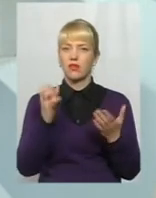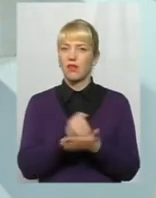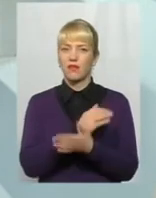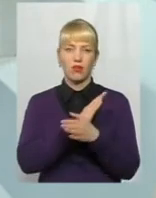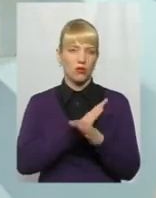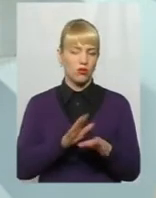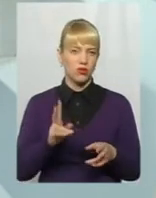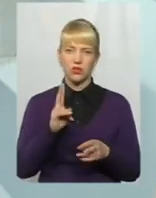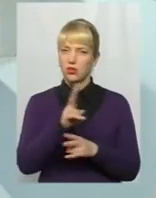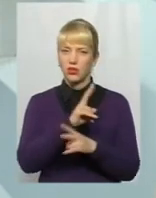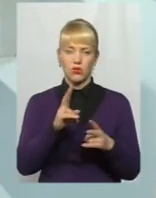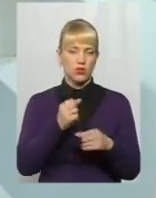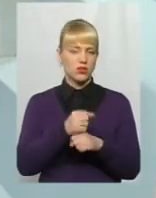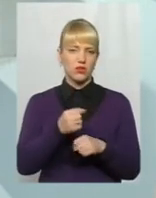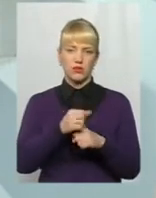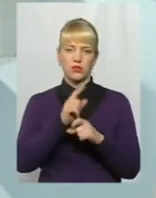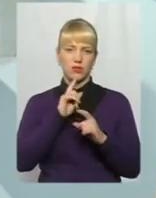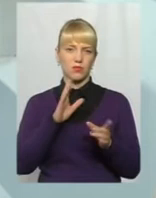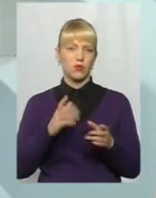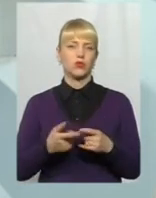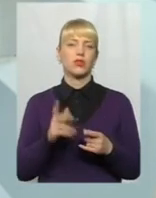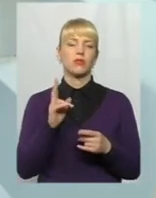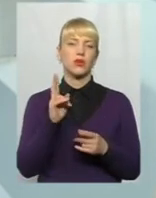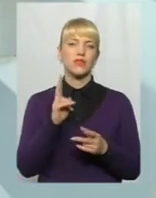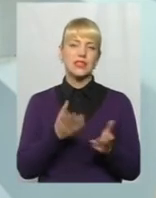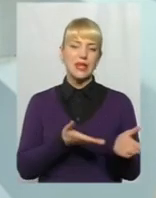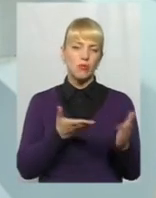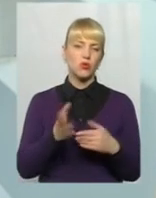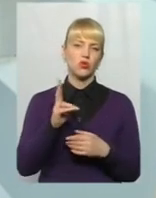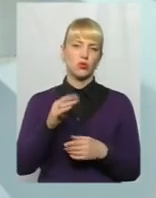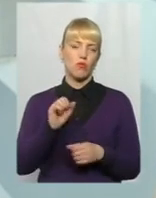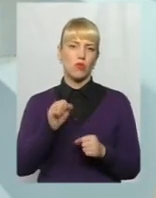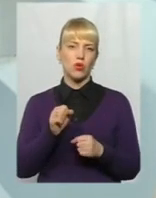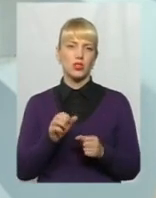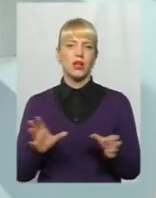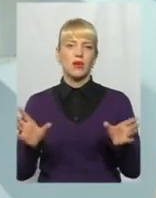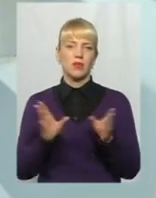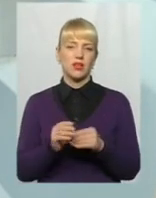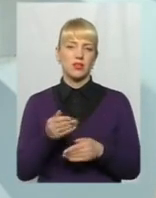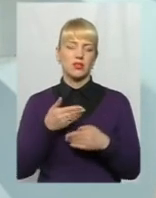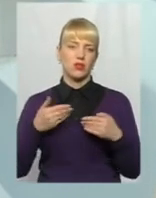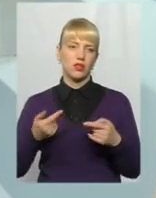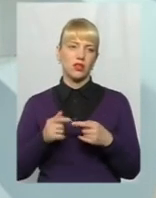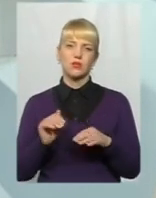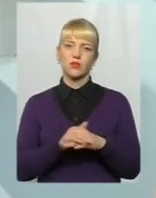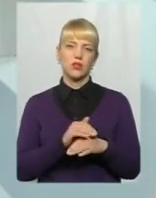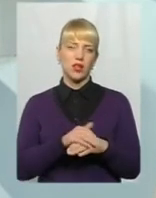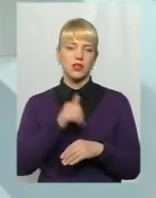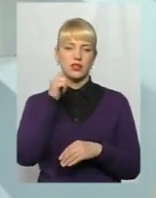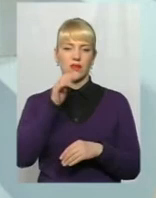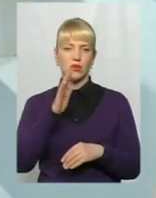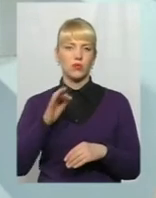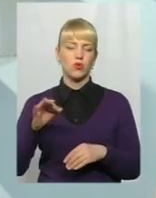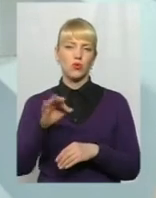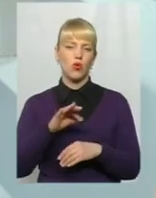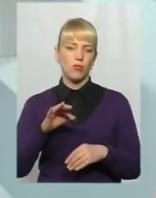ніхто нікого не заставляється добровільно. І ми запрошуємо всіх, хто може під'єднатися до нас, приєднатися. У нас завтра будуть і обласні